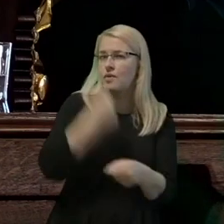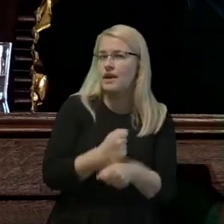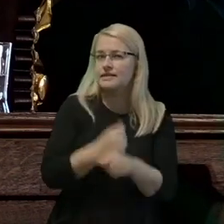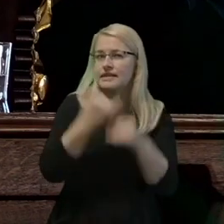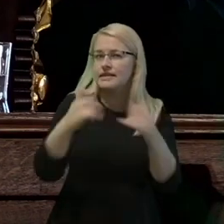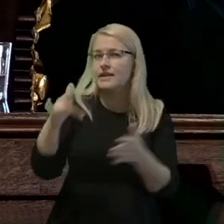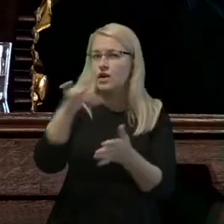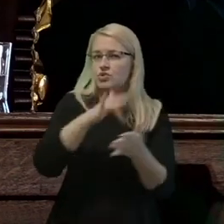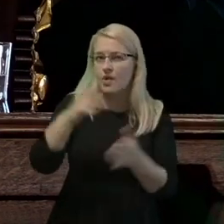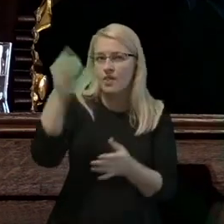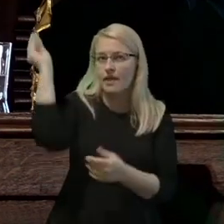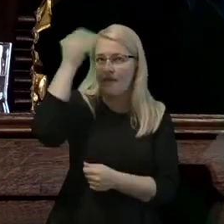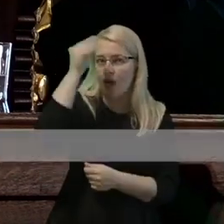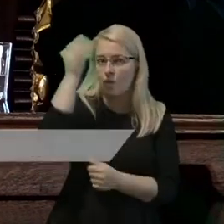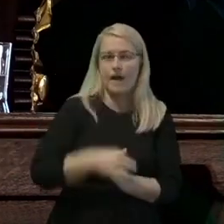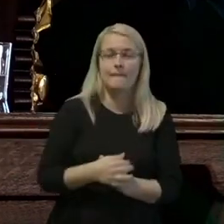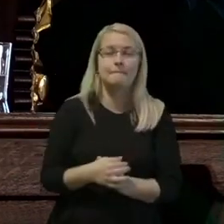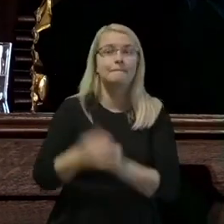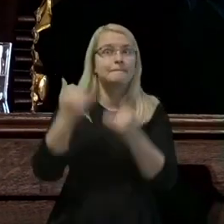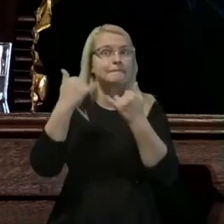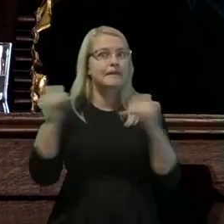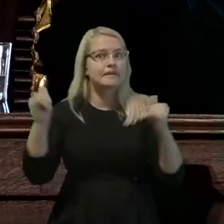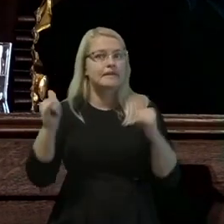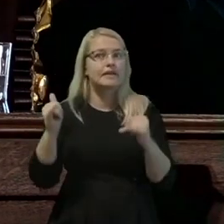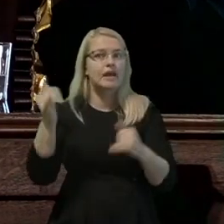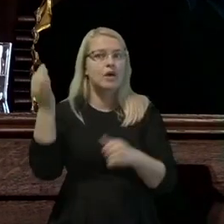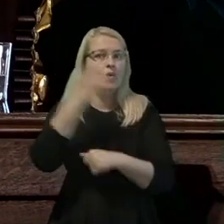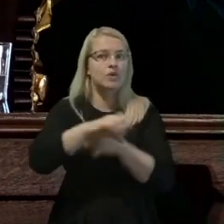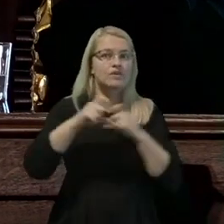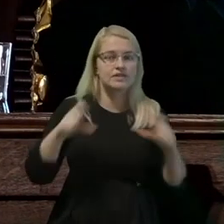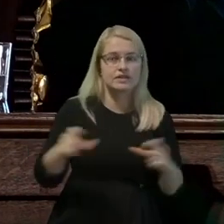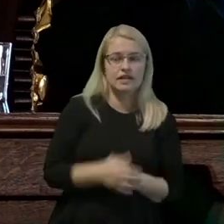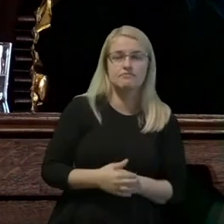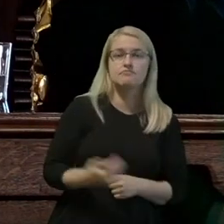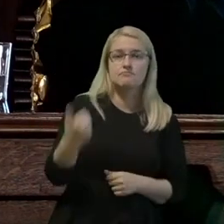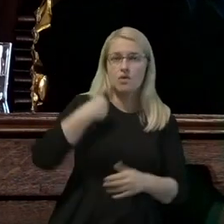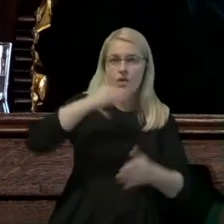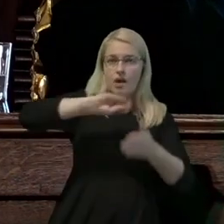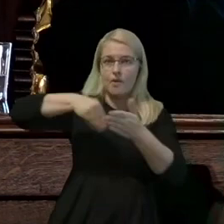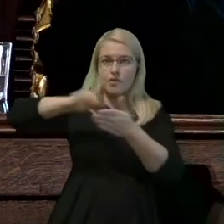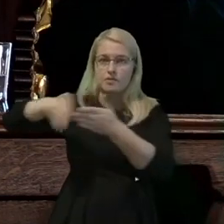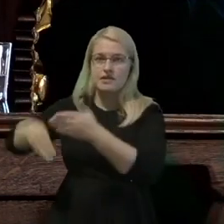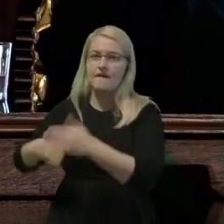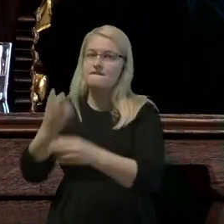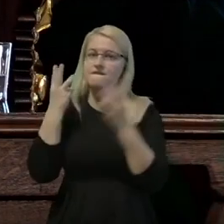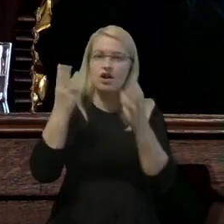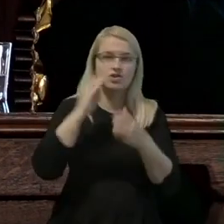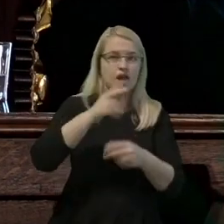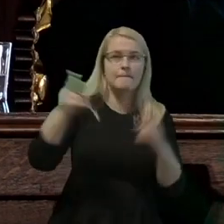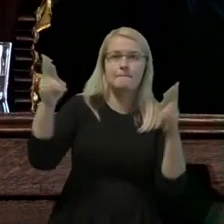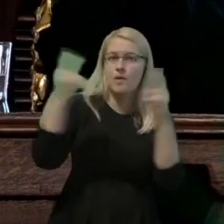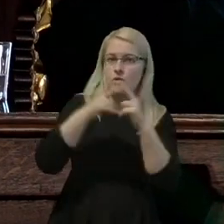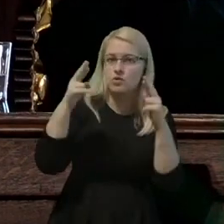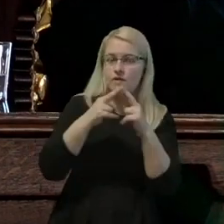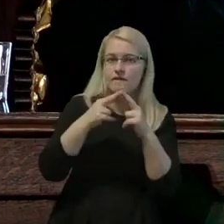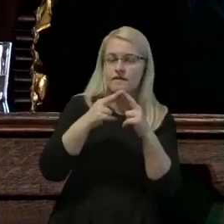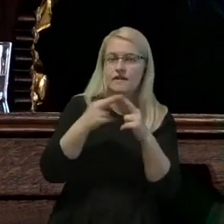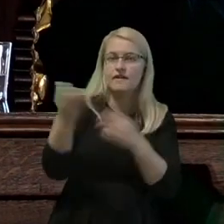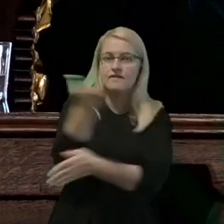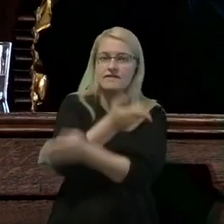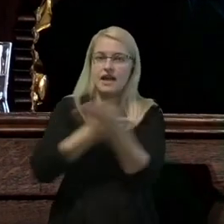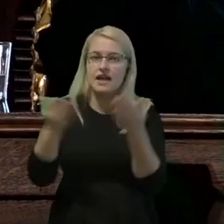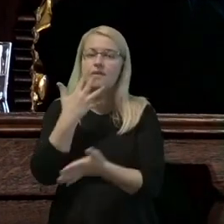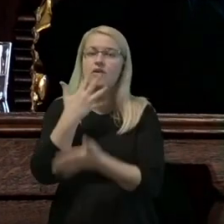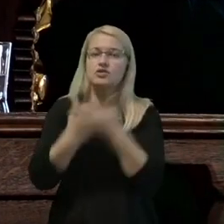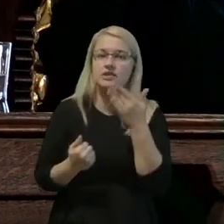ośrodkami naukowymi i uczelniami wyższymi. Podpisaliśmy ważne porozumienie o wzajemnym korzystaniu z aparatury